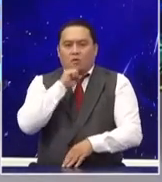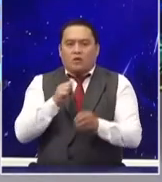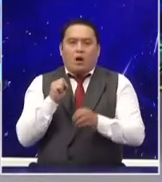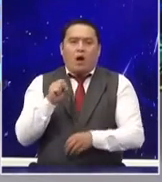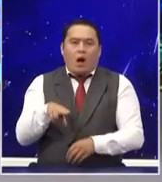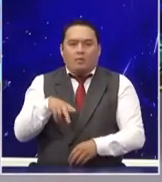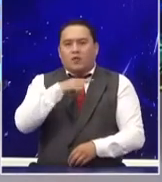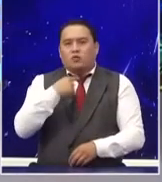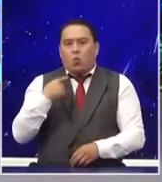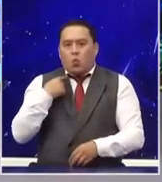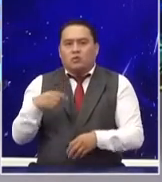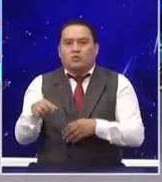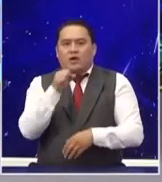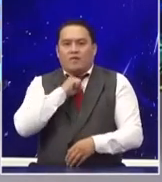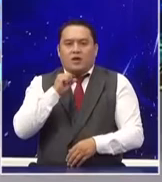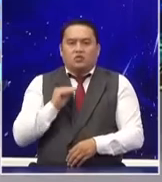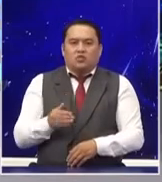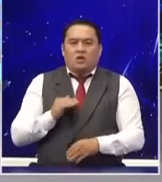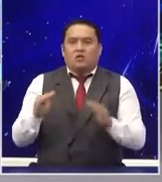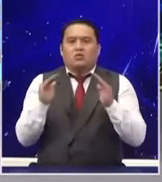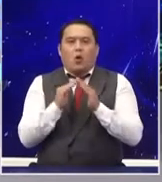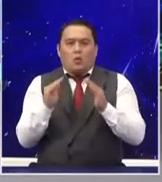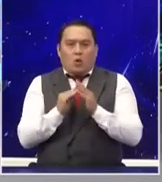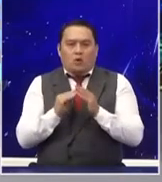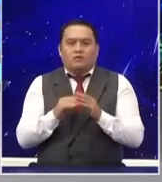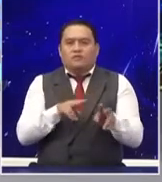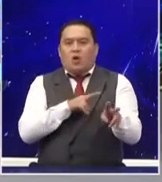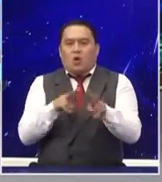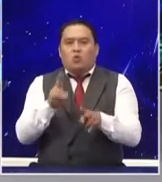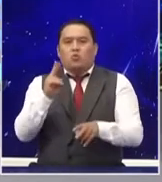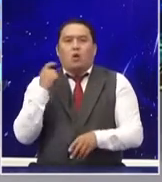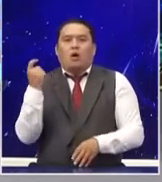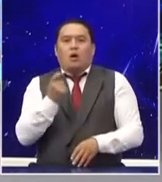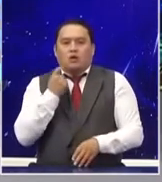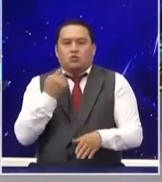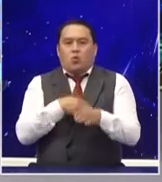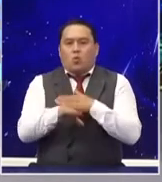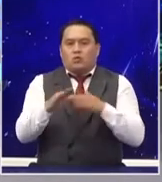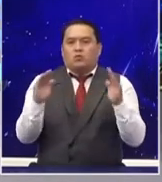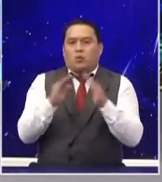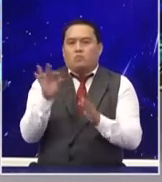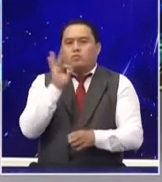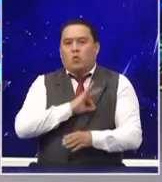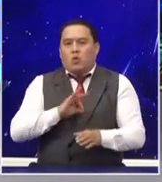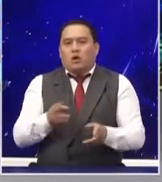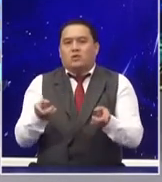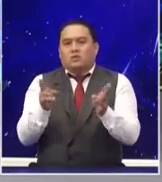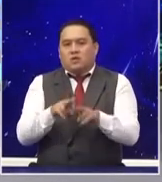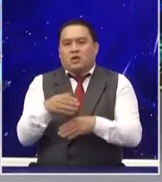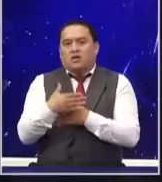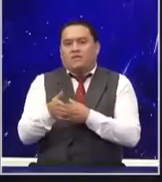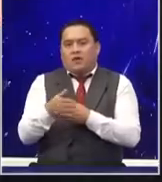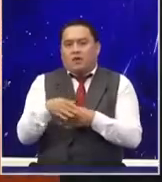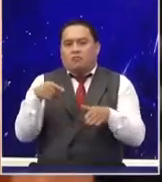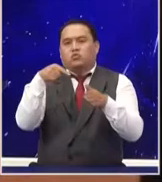в Талдыкургане участились кражи из частных домовладений. Вор следил за тем, когда хозяева покидали жилище и, пользуясь оставленными открытыми